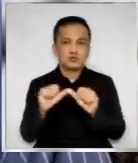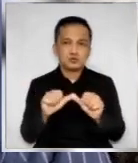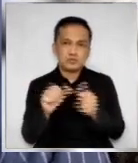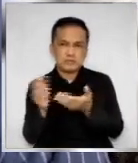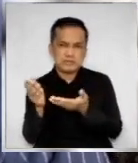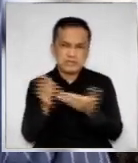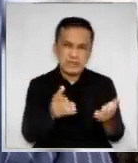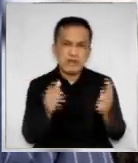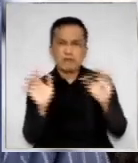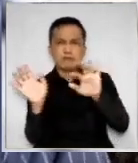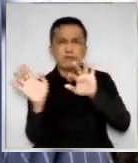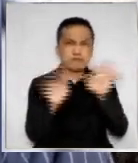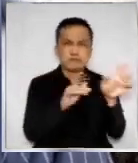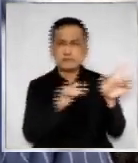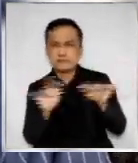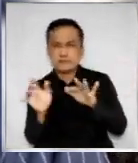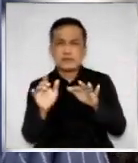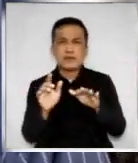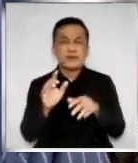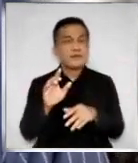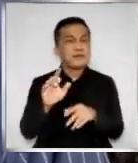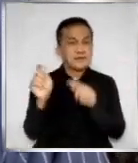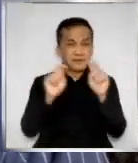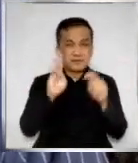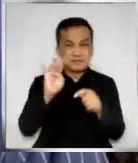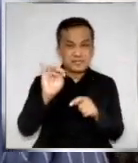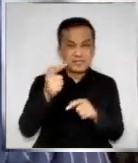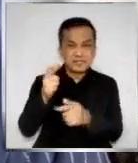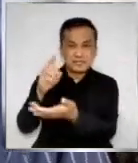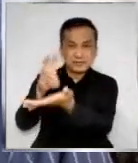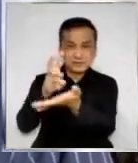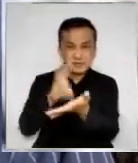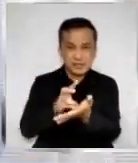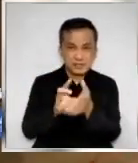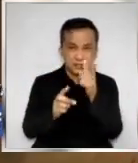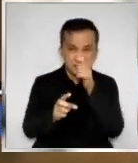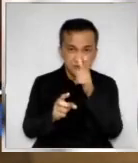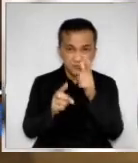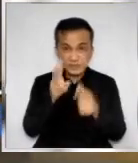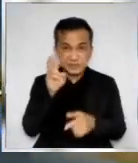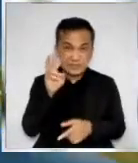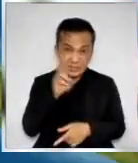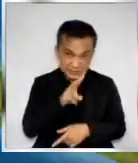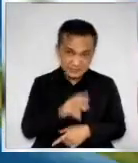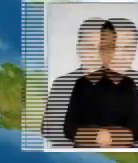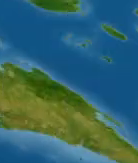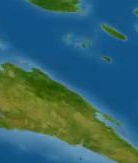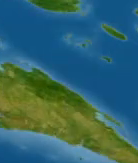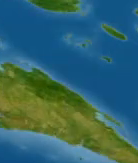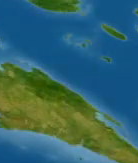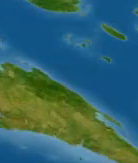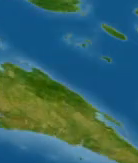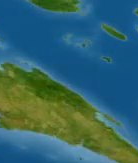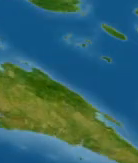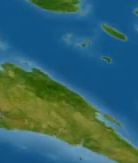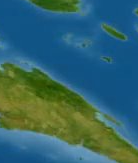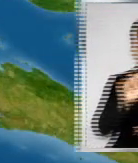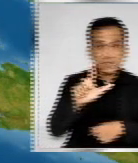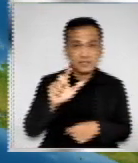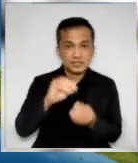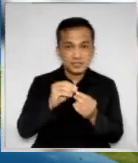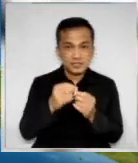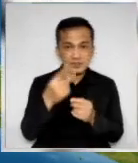panahon ng Typhoon Bising sa iba't ibang bahagi ng Luzon at Visayas. Patuloy na nakataas ang signal number 2 dyan sa probinsya